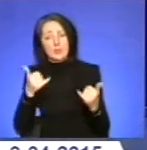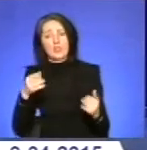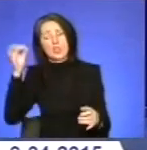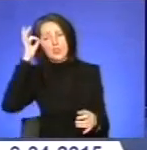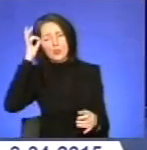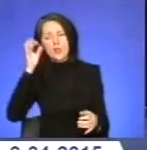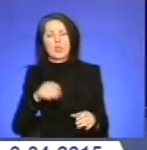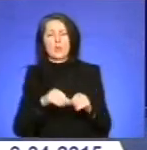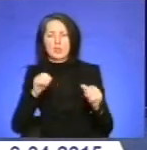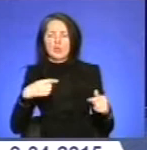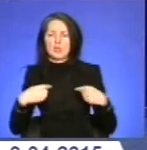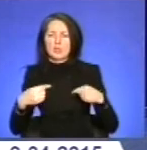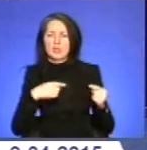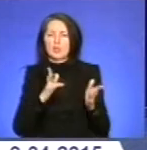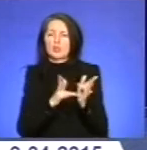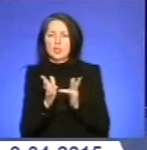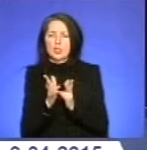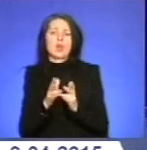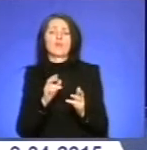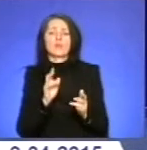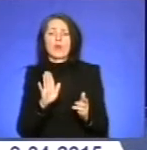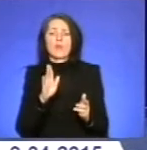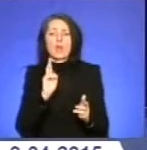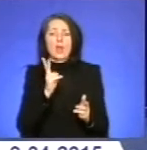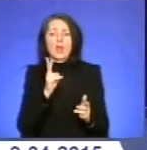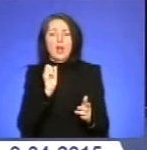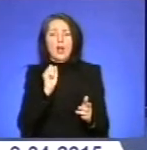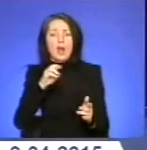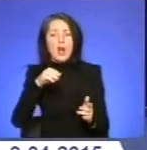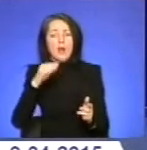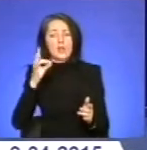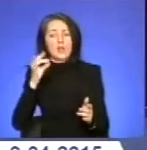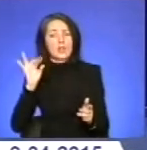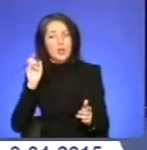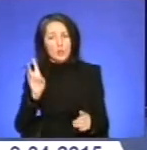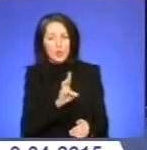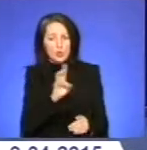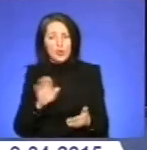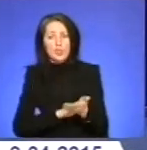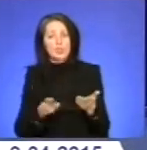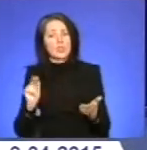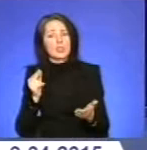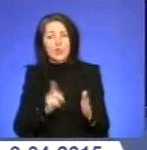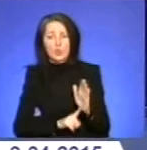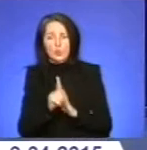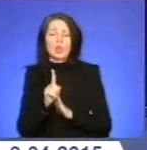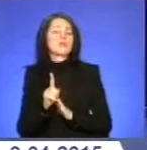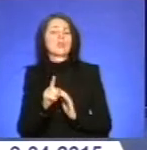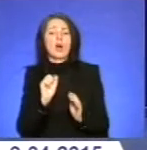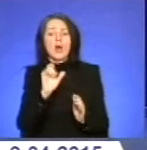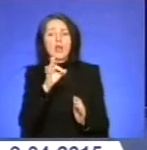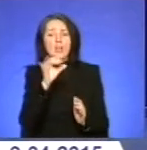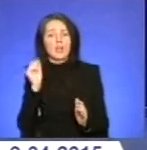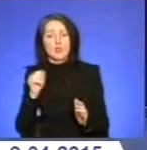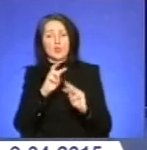В архікатедральному соборі непорочного зачаття Пресвятої Богородиці у Тернополі чистий четвер розпочався архієрейською святою літургією, наприкінці